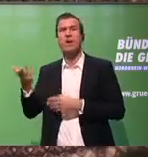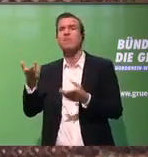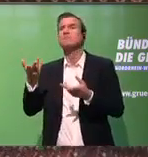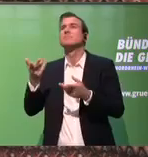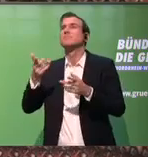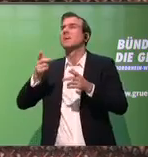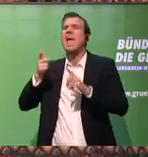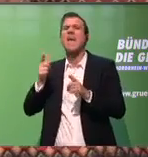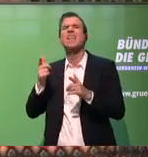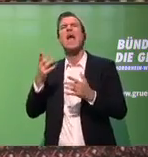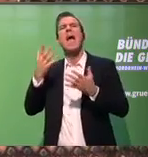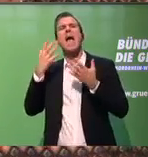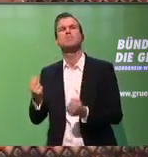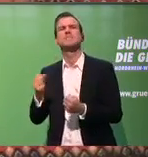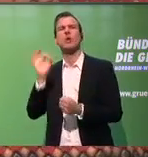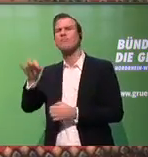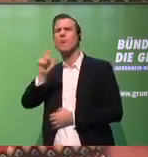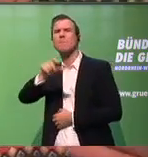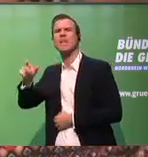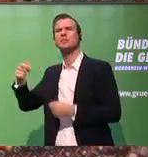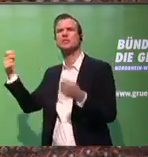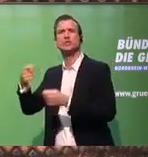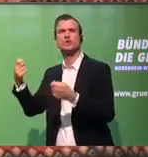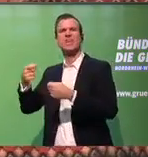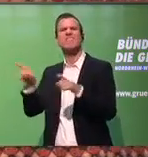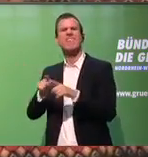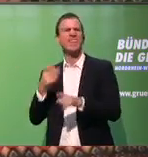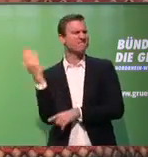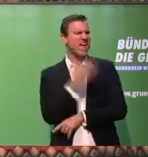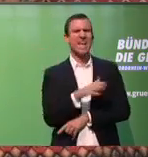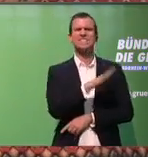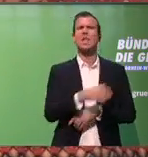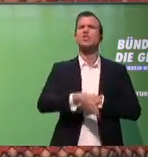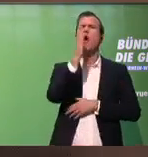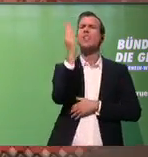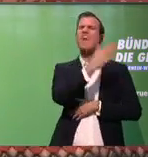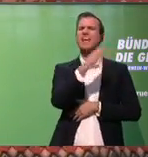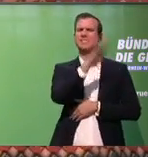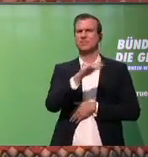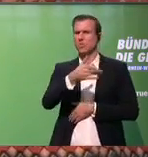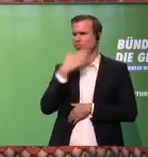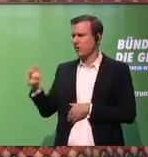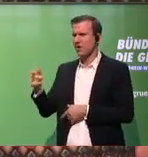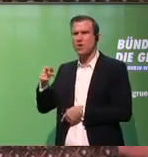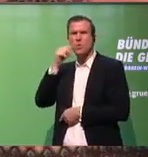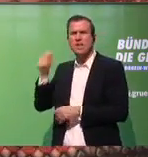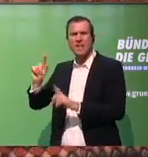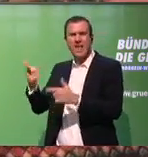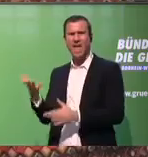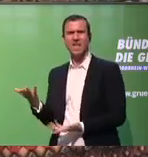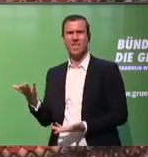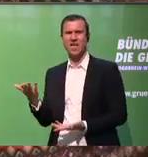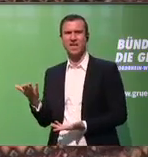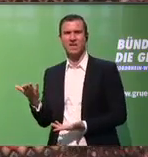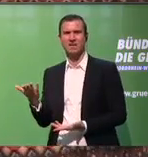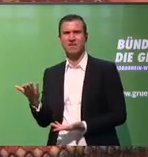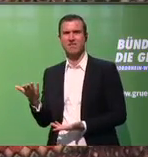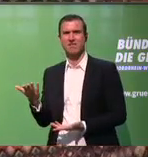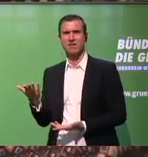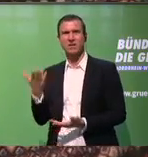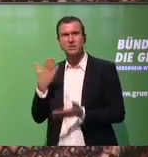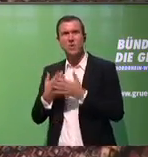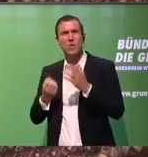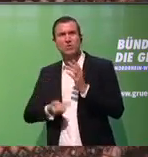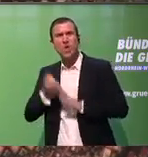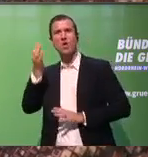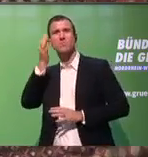ja, Absicherungen für die Menschen gibt wie im Westen oder im Nordwesten der Europäischen Union. Und das neu anzugehen,